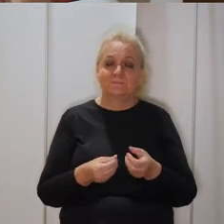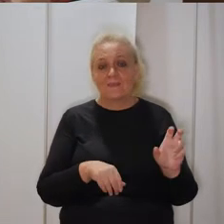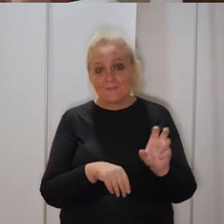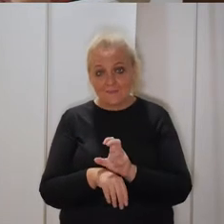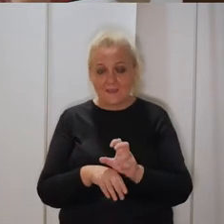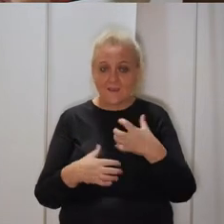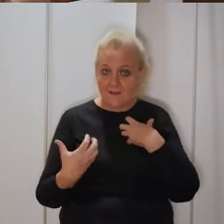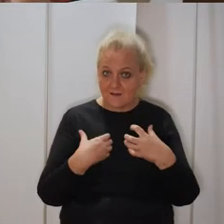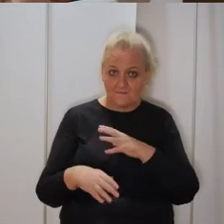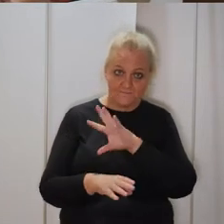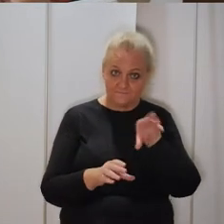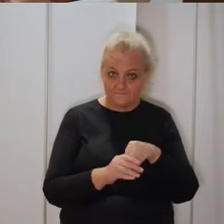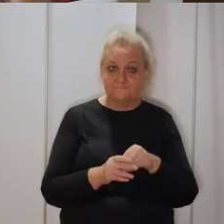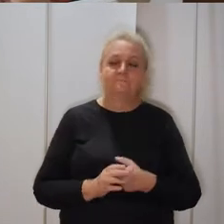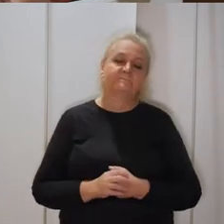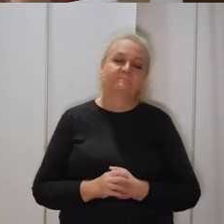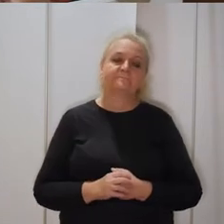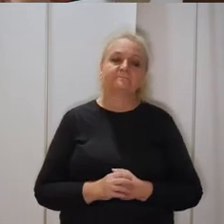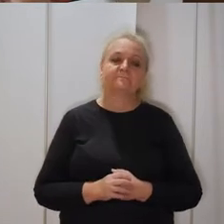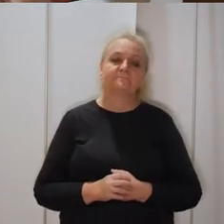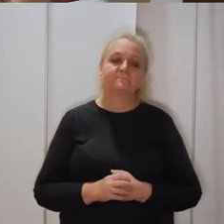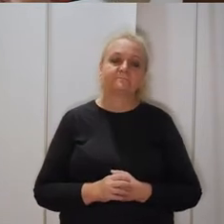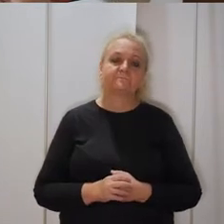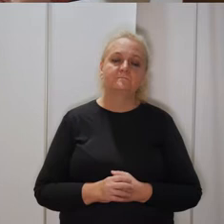technikami artystycznymi.